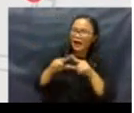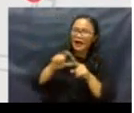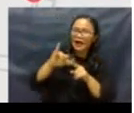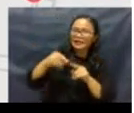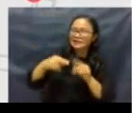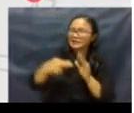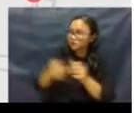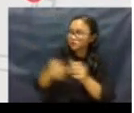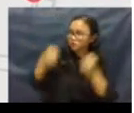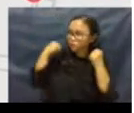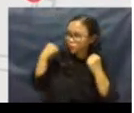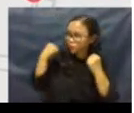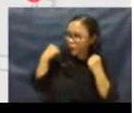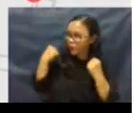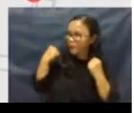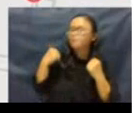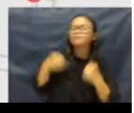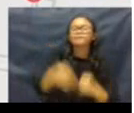Novarisa.